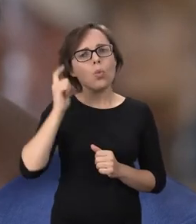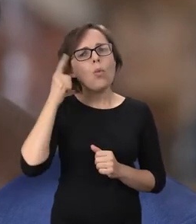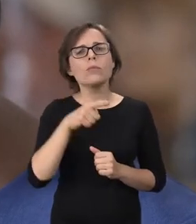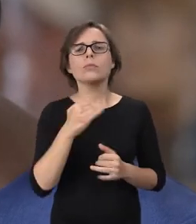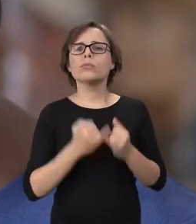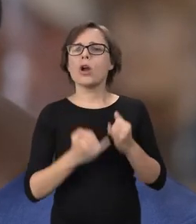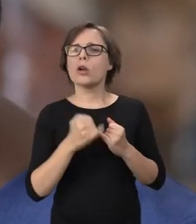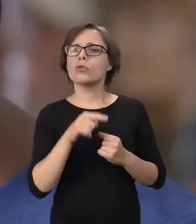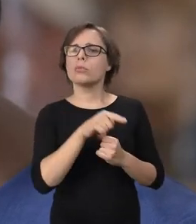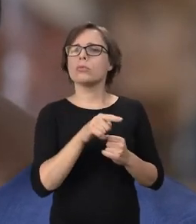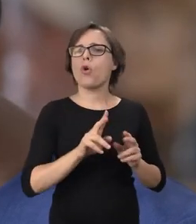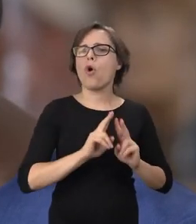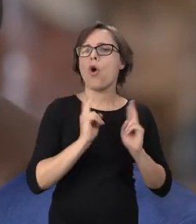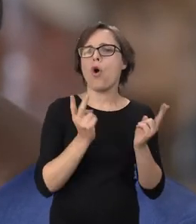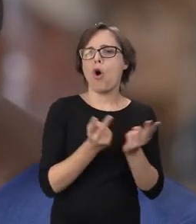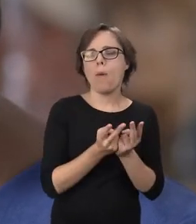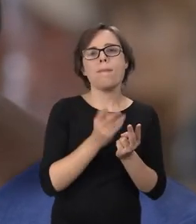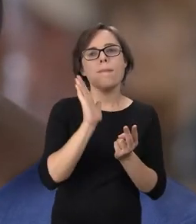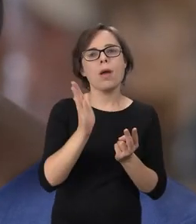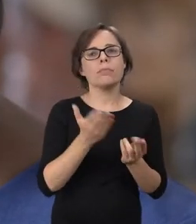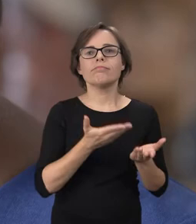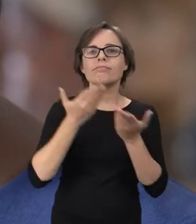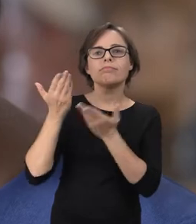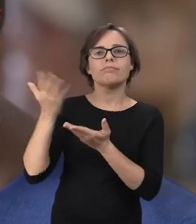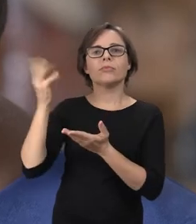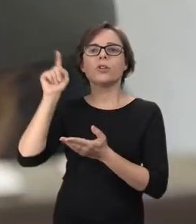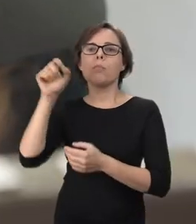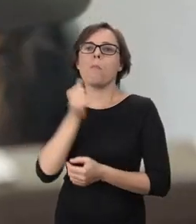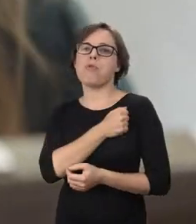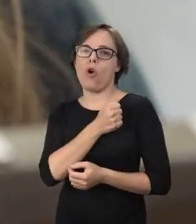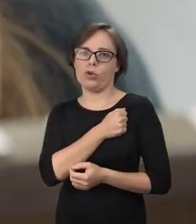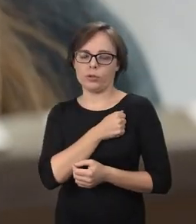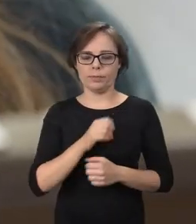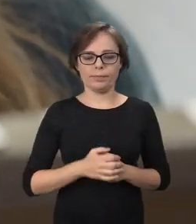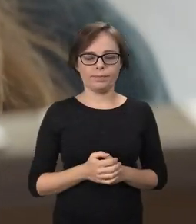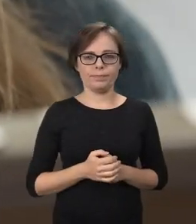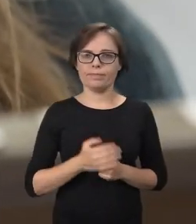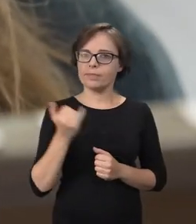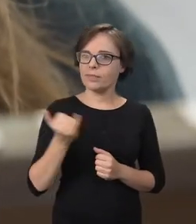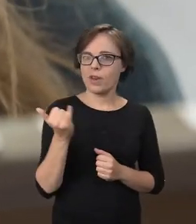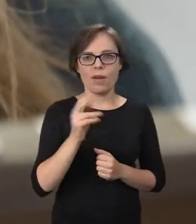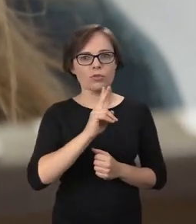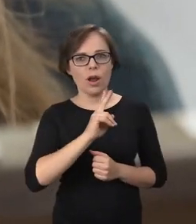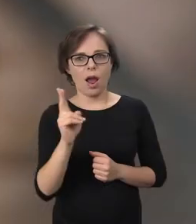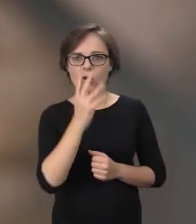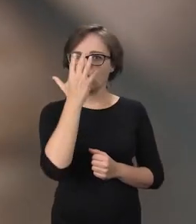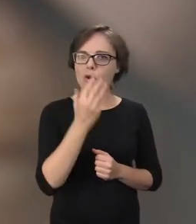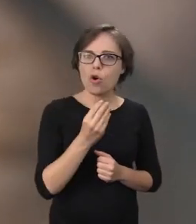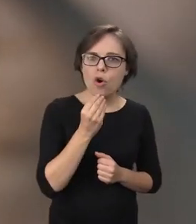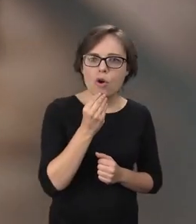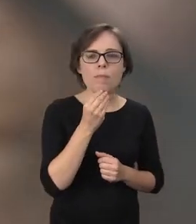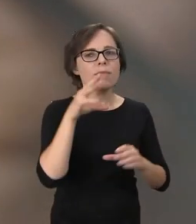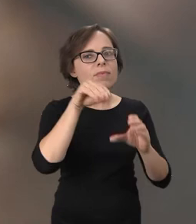zwłaszcza jeżeli obiekt będzie gdzieś wypożyczany. Każda konserwacja, każdy